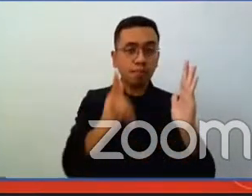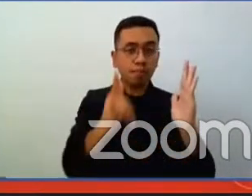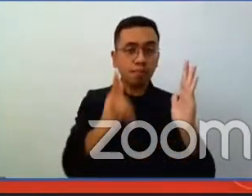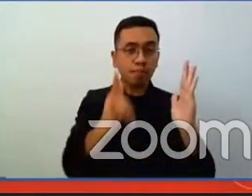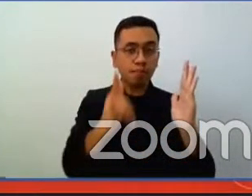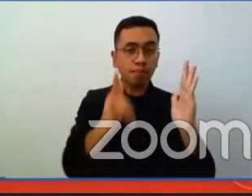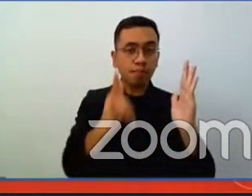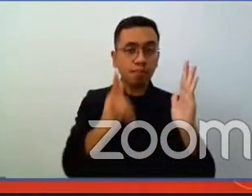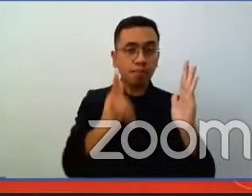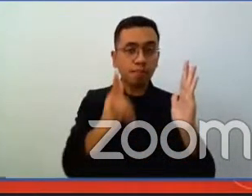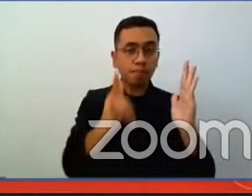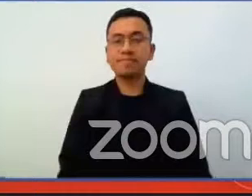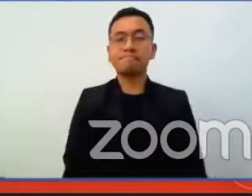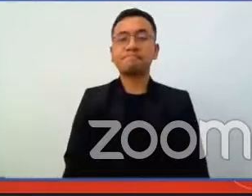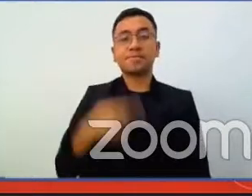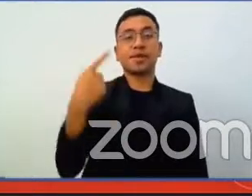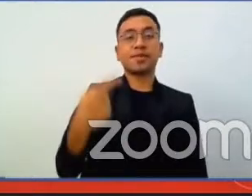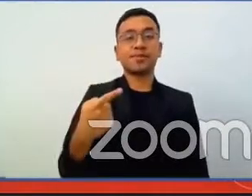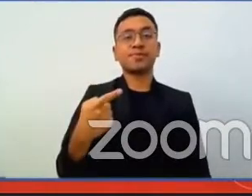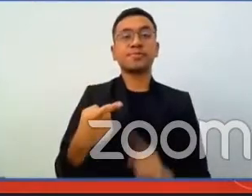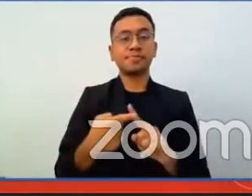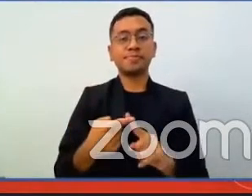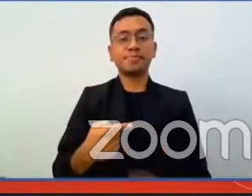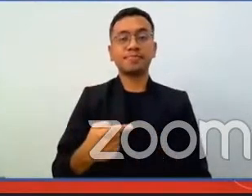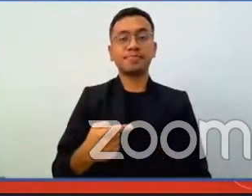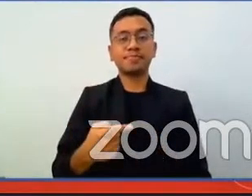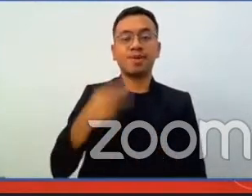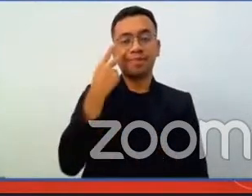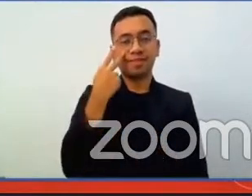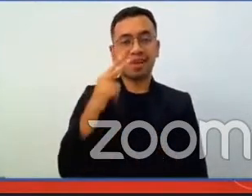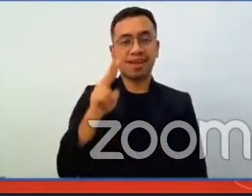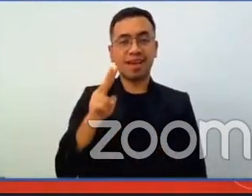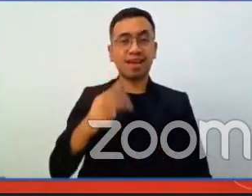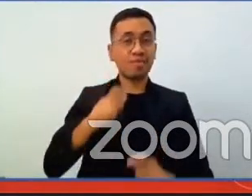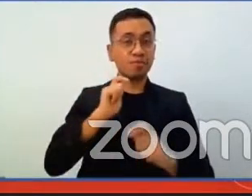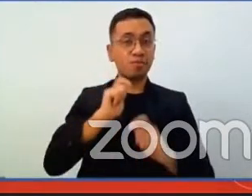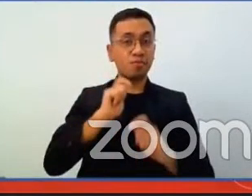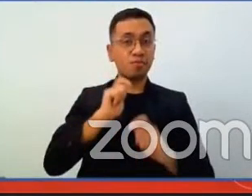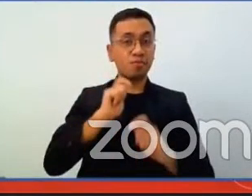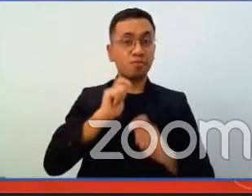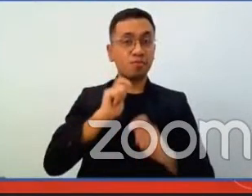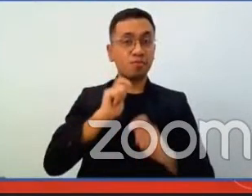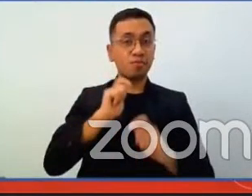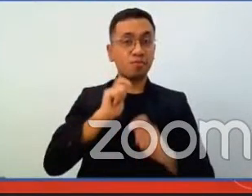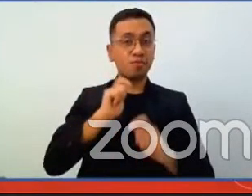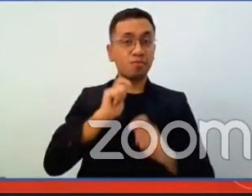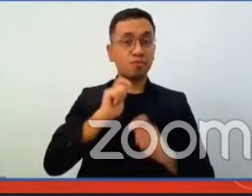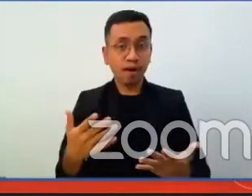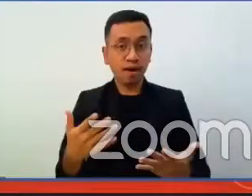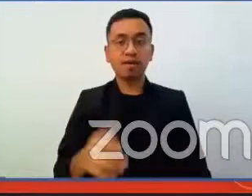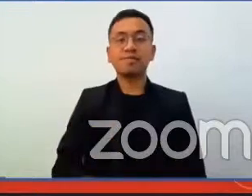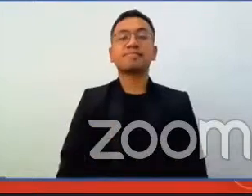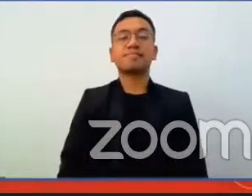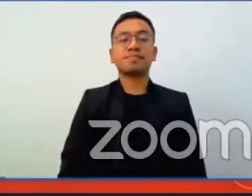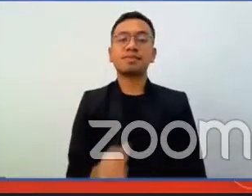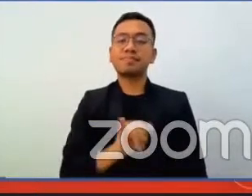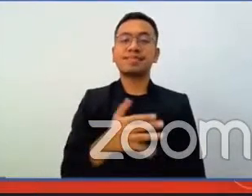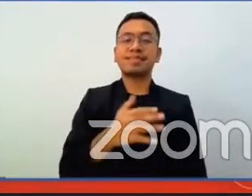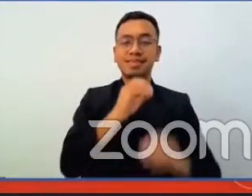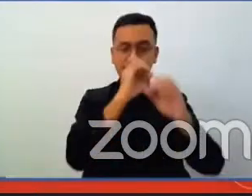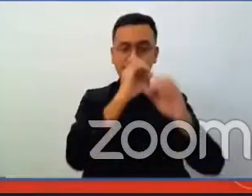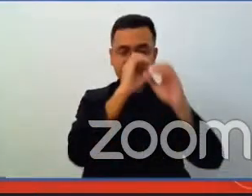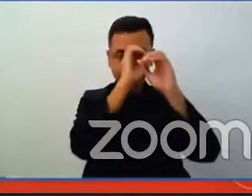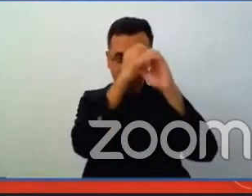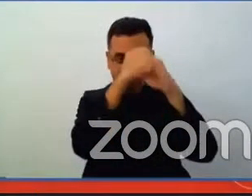Pertama, saya yakin bahwa yang pertama kali harus kita buat selayaknya sebuah virtual lab, sebuah